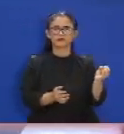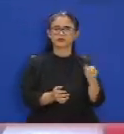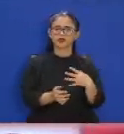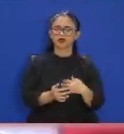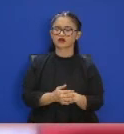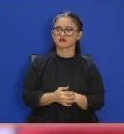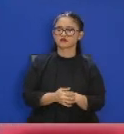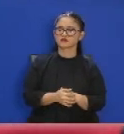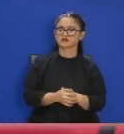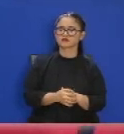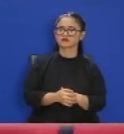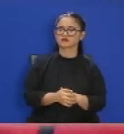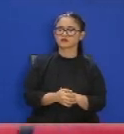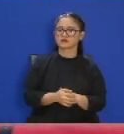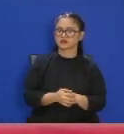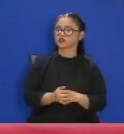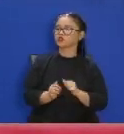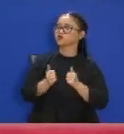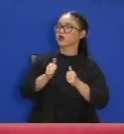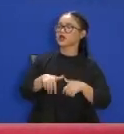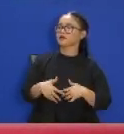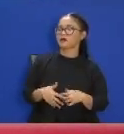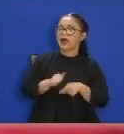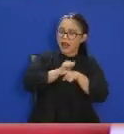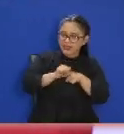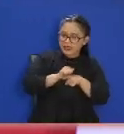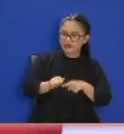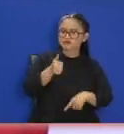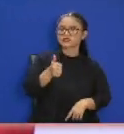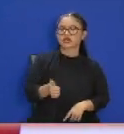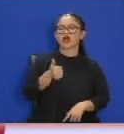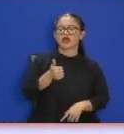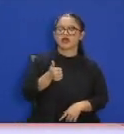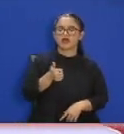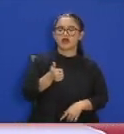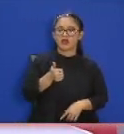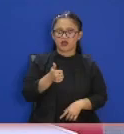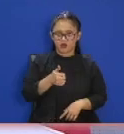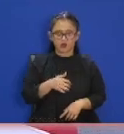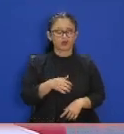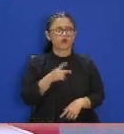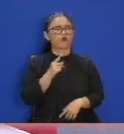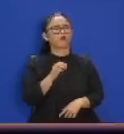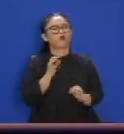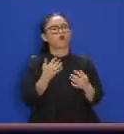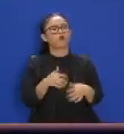Latihan. Apa? Demi untuk bisa latihan. Demi bisa untuk buat latihan. Wow.